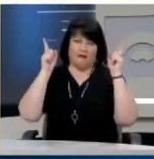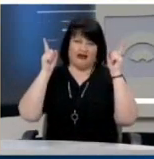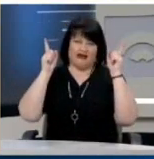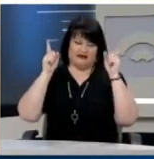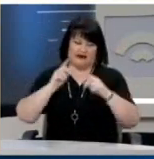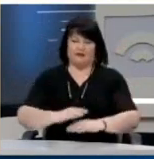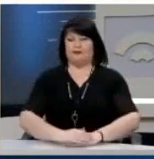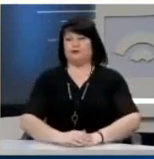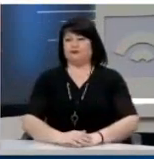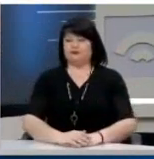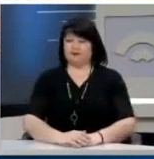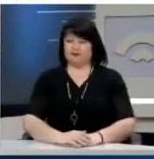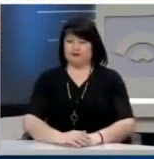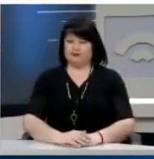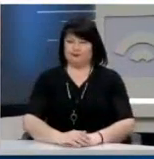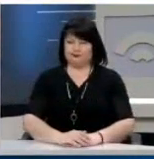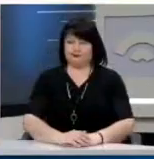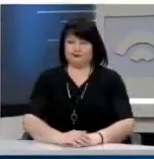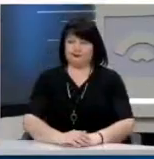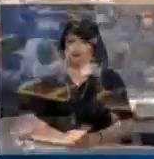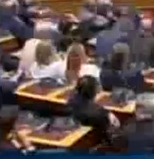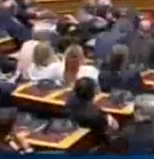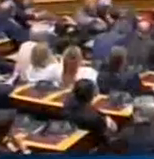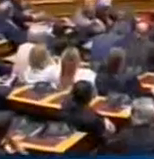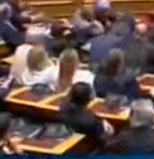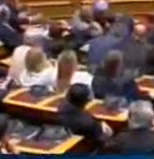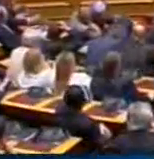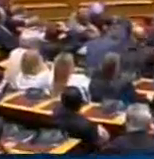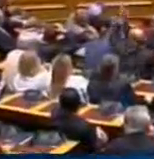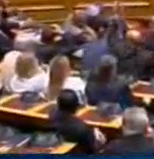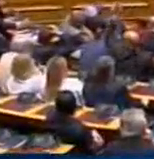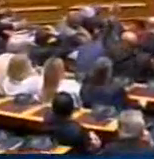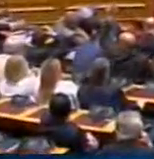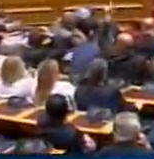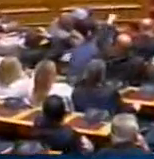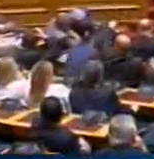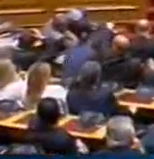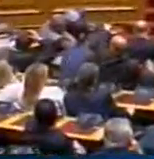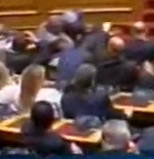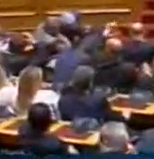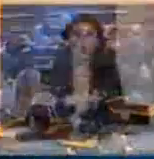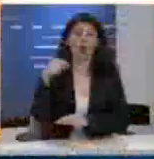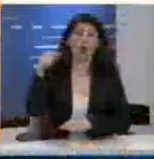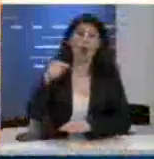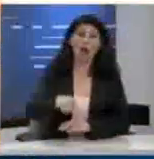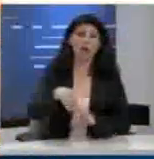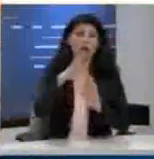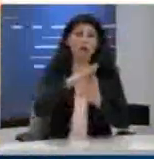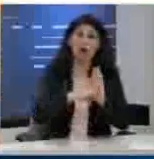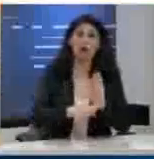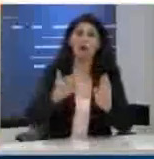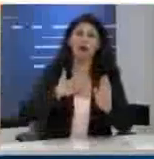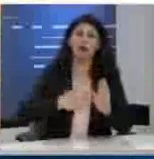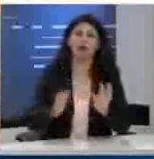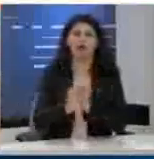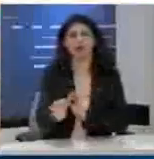μια ευρωπαϊκή χώρα. Αυτό το σχέδιο και αυτό το πρόγραμμα επιθυμεί να εφαρμόσει πάλι